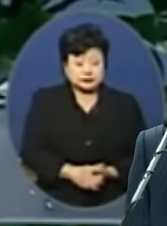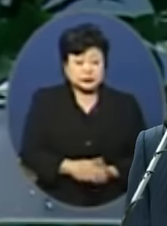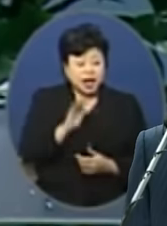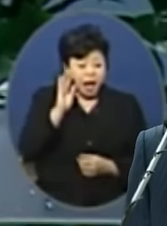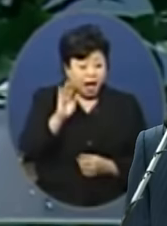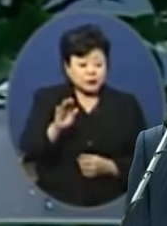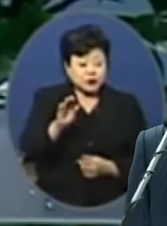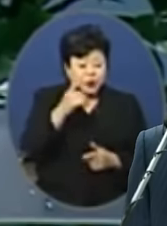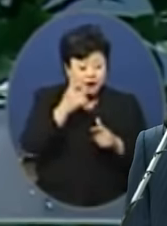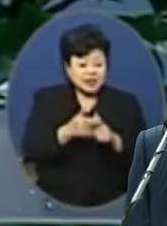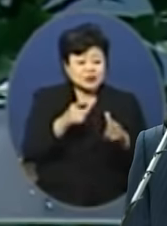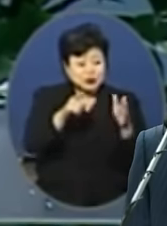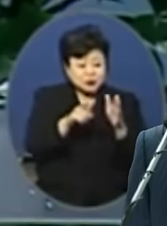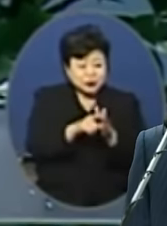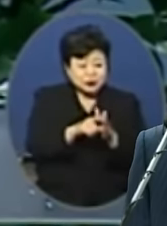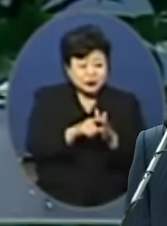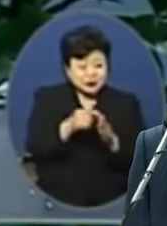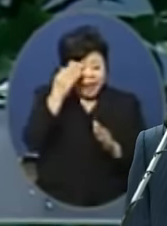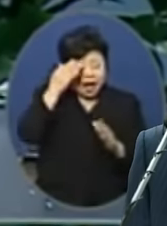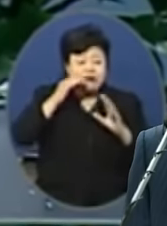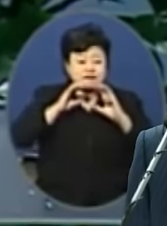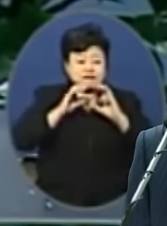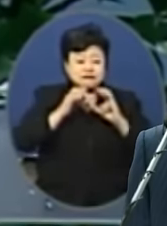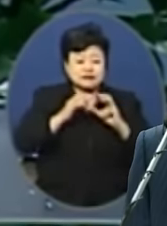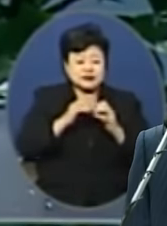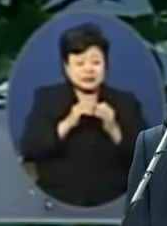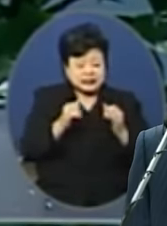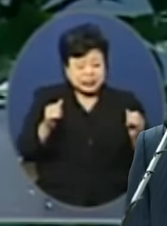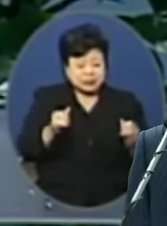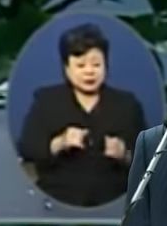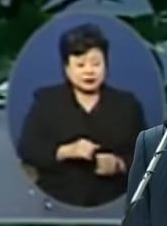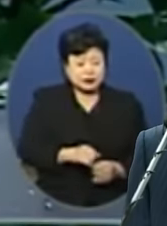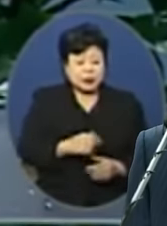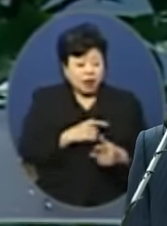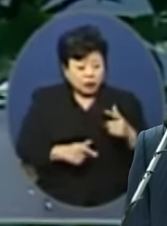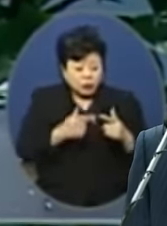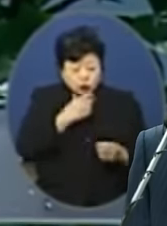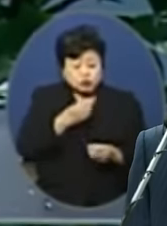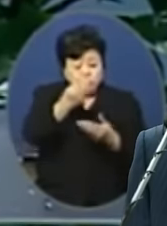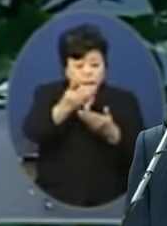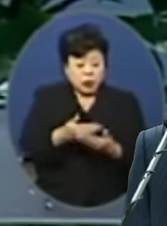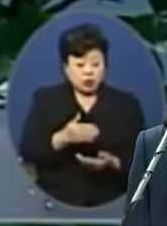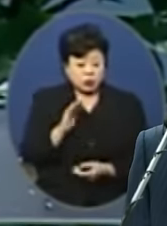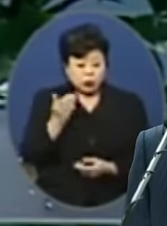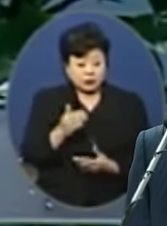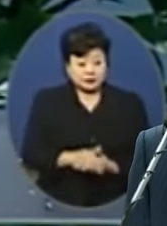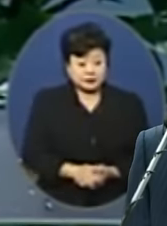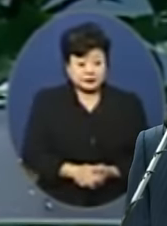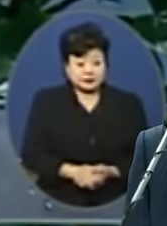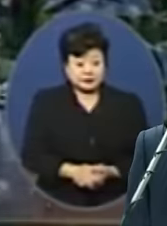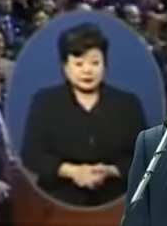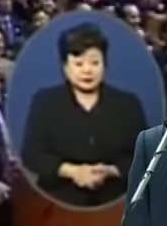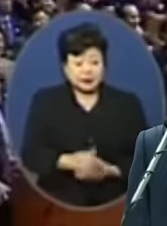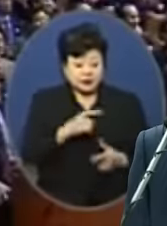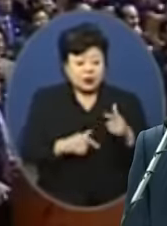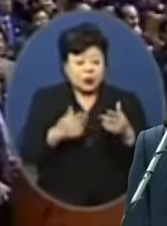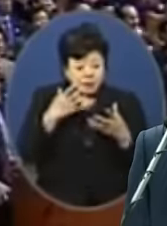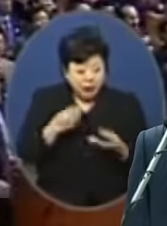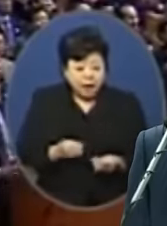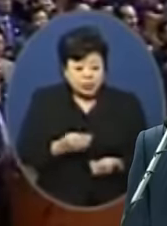앞으로 예수 믿는 우리 대한민국 백성들은 점점 더 축복을 받을 것입니다. 더